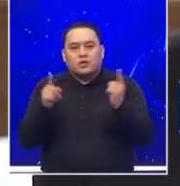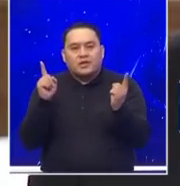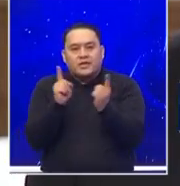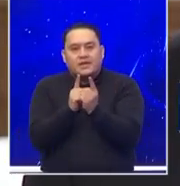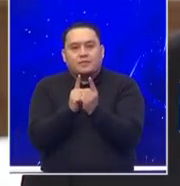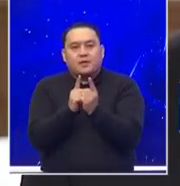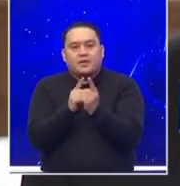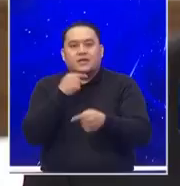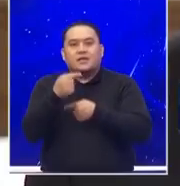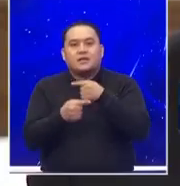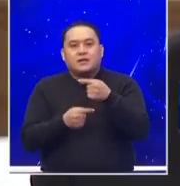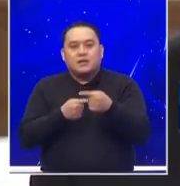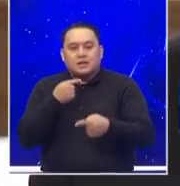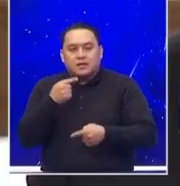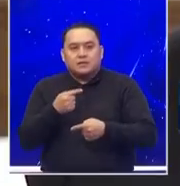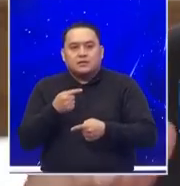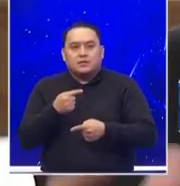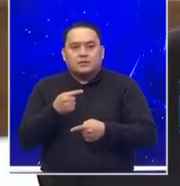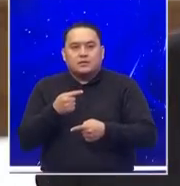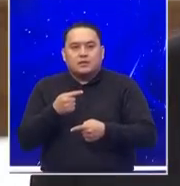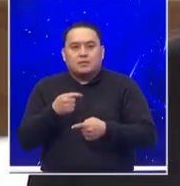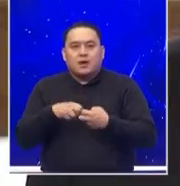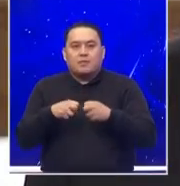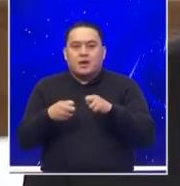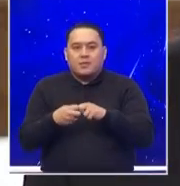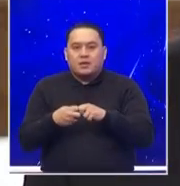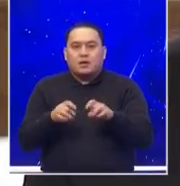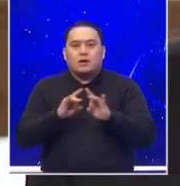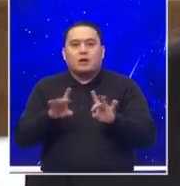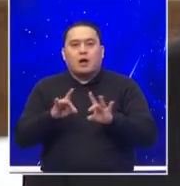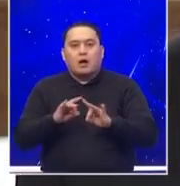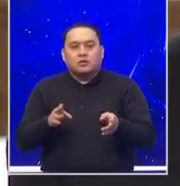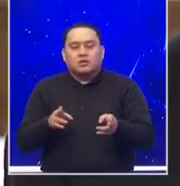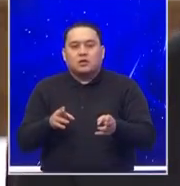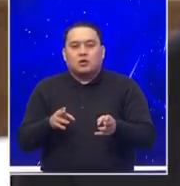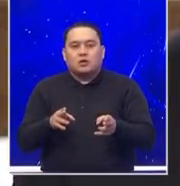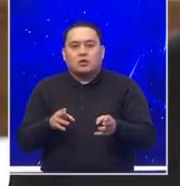Ал январь күні келдік. Мәселен, проблеманы айттық, қойдық.